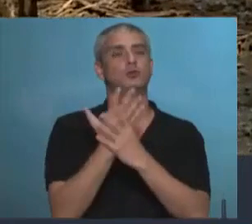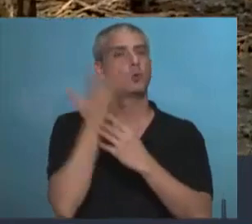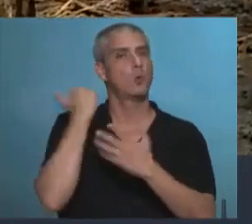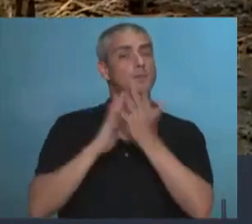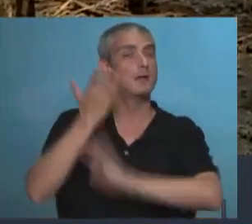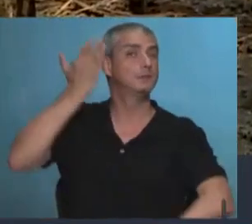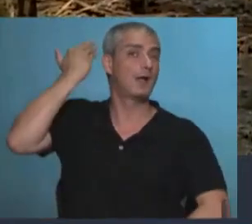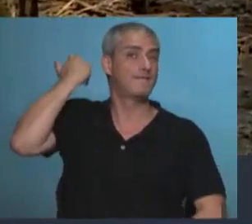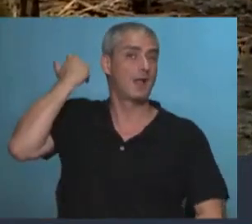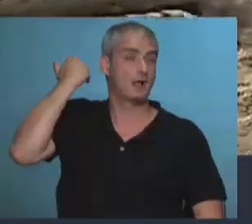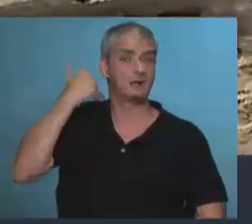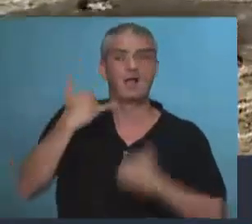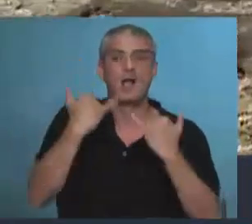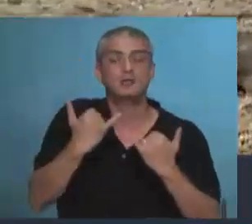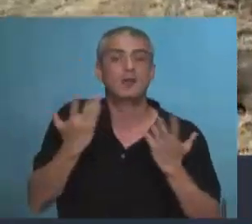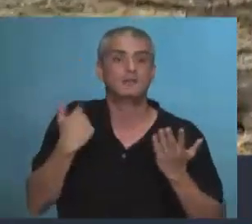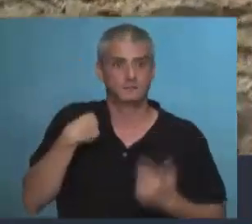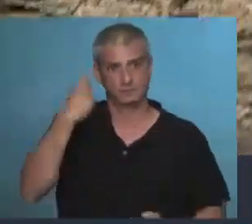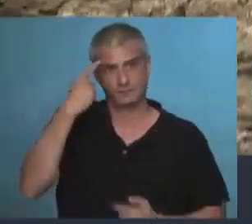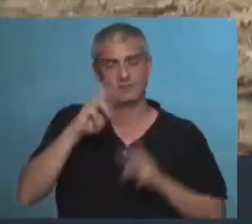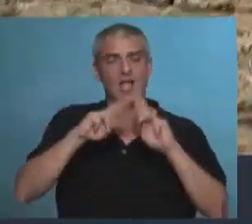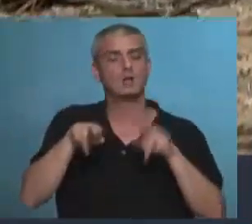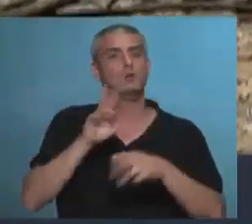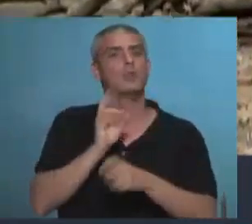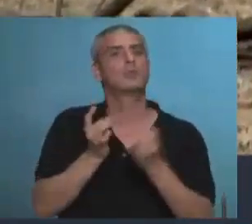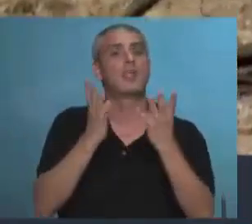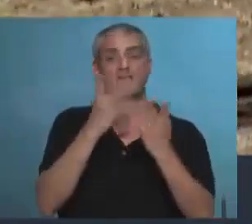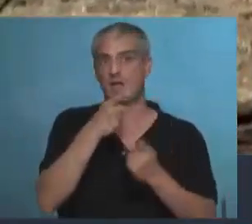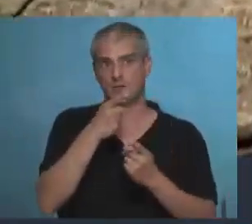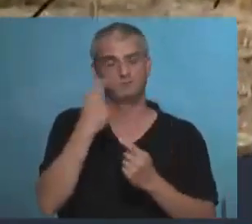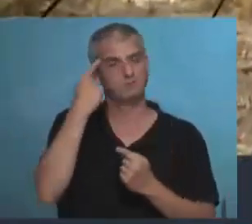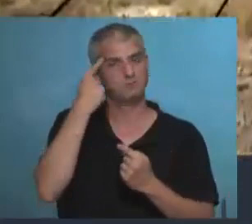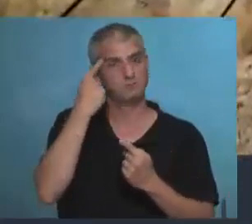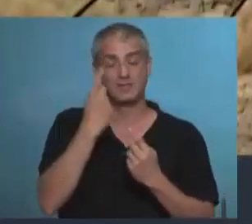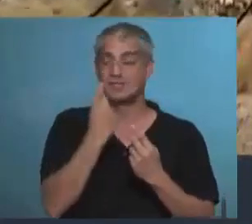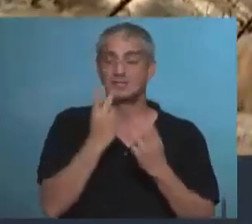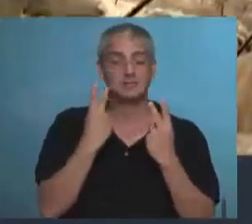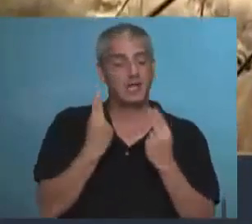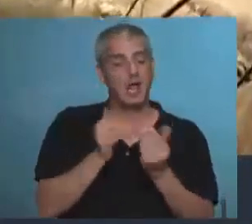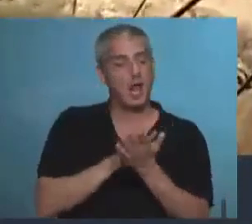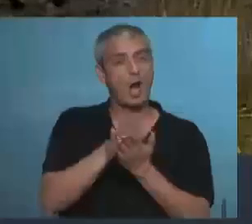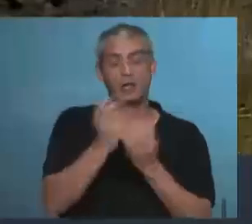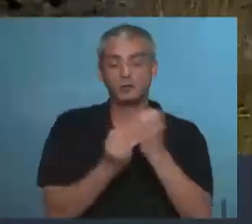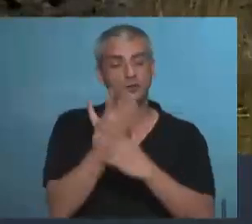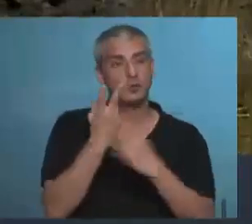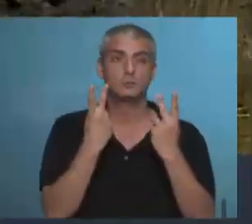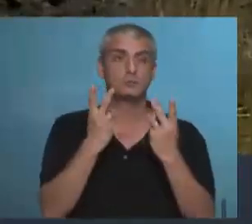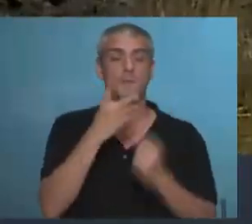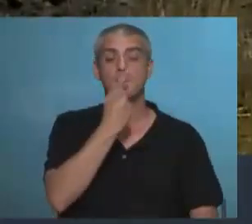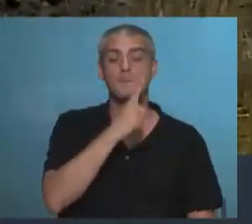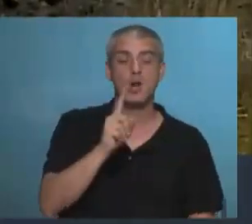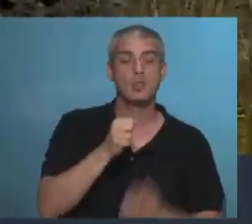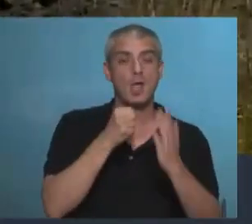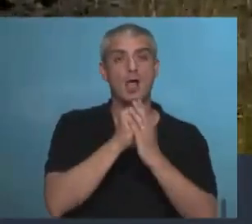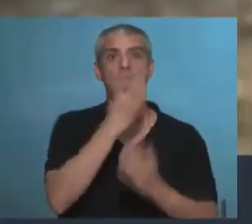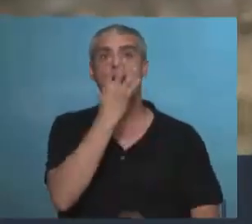ההיא. כעת לנו נודע כי ברשות הטבע והגנים מעריכים שמחיר שיקום השמורה יעמוד על בין מיליון ל-4